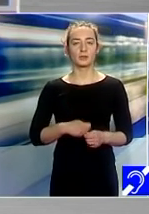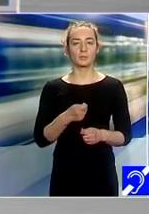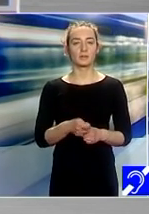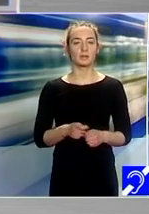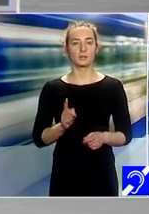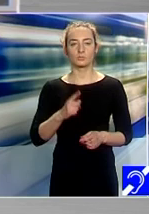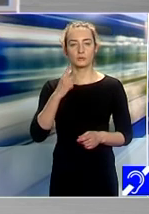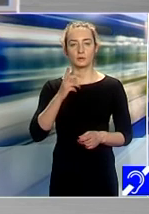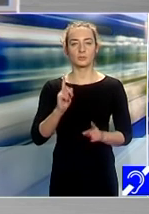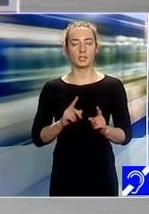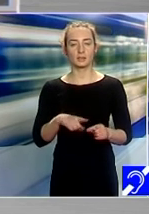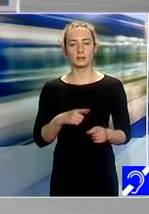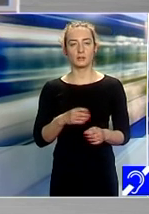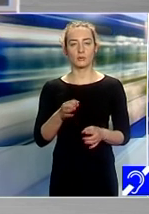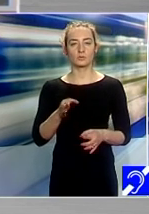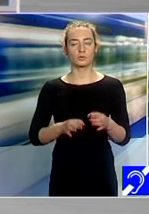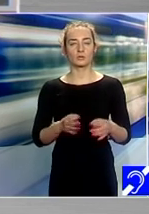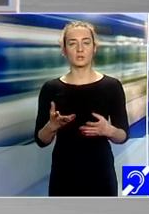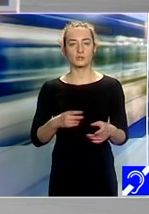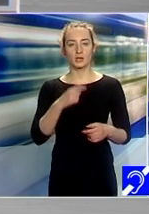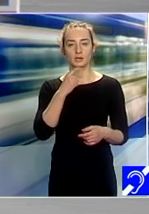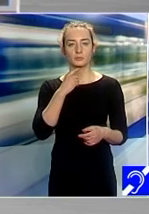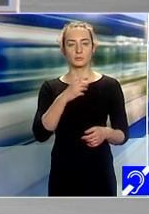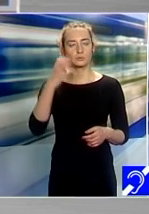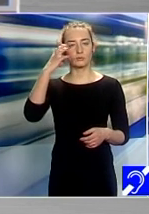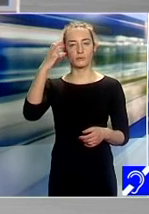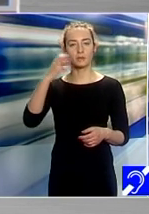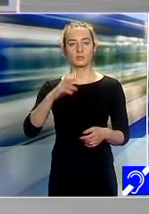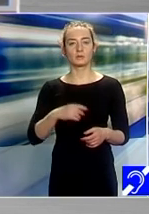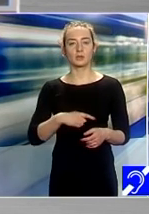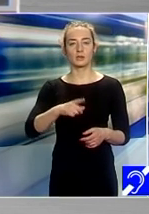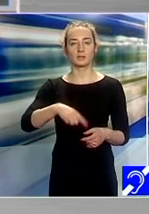Dacă e o soluție, ce ne-a comunicat guvernul, să